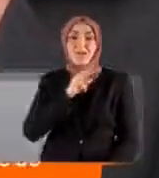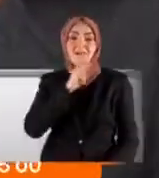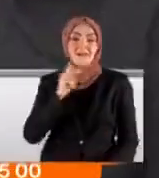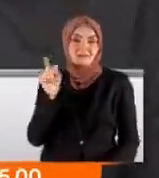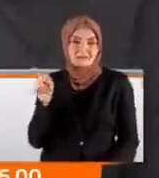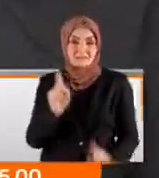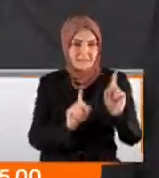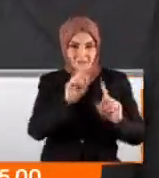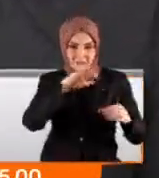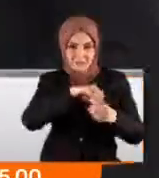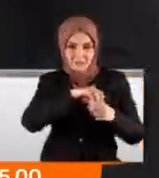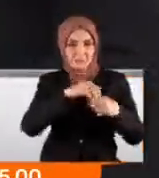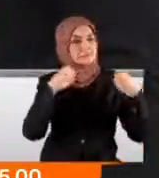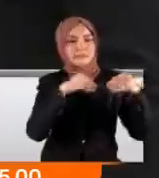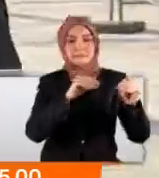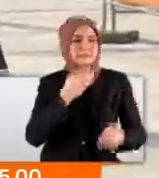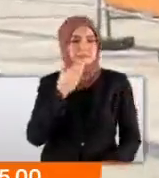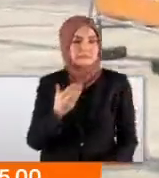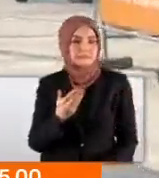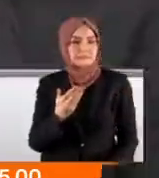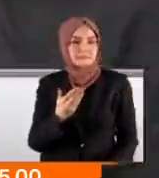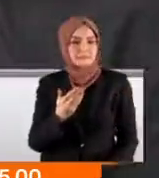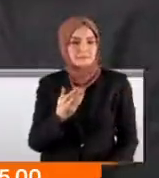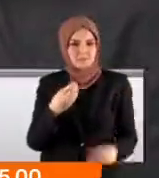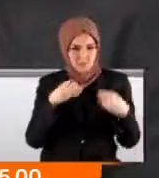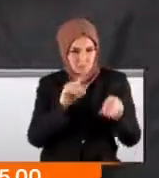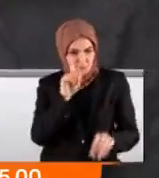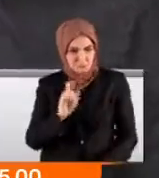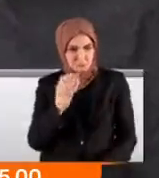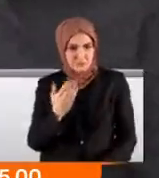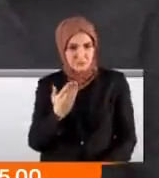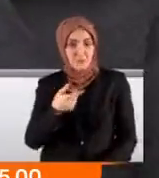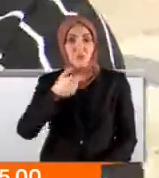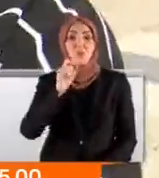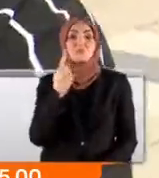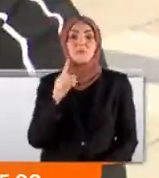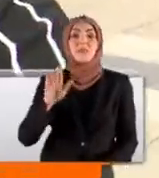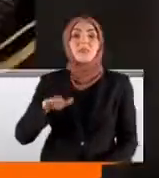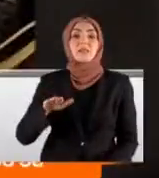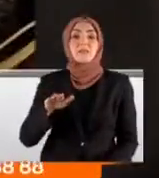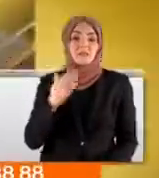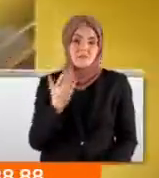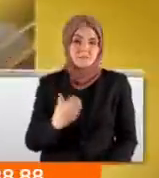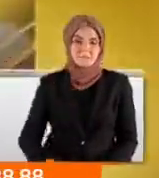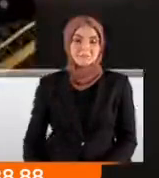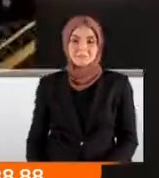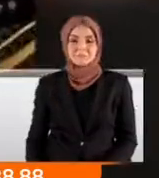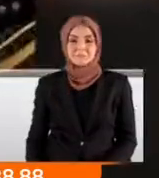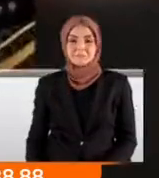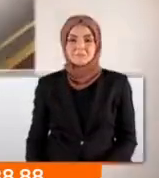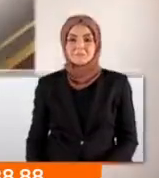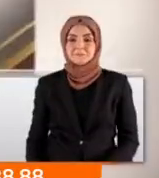satıldı de bu ne dersiniz Nasıl yani satıldı mı Hem de tam 90 bin liraya Çakar yapıyorsunuz